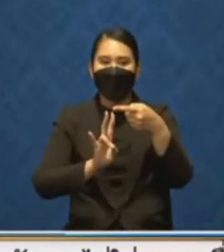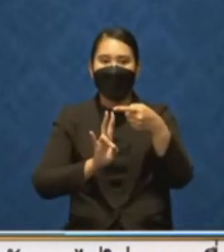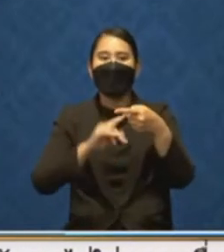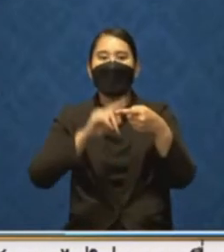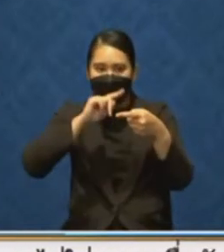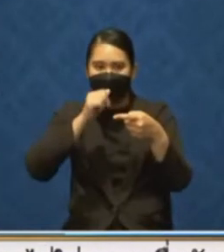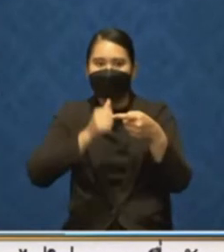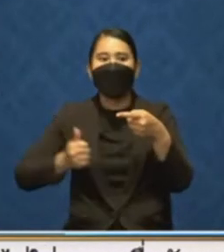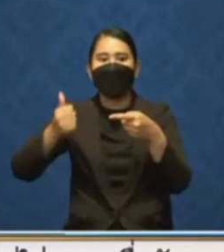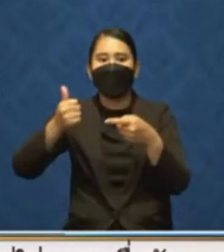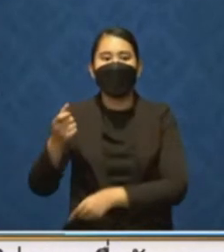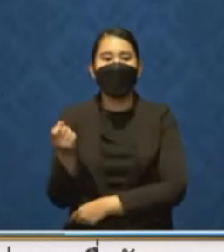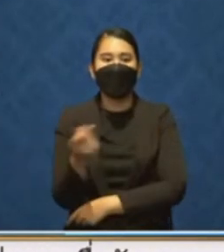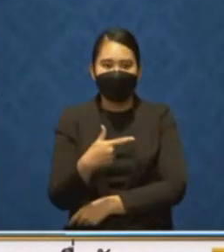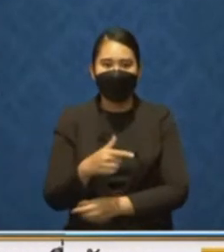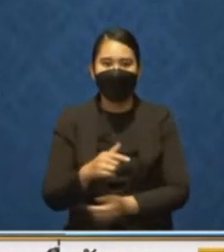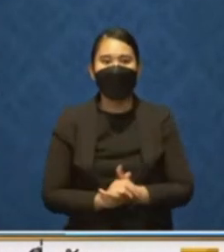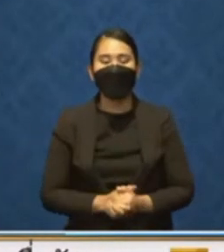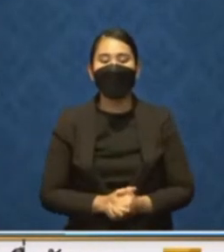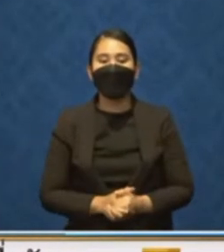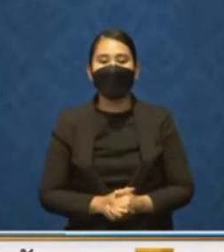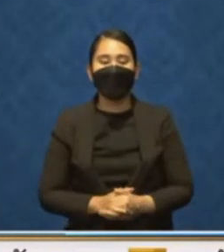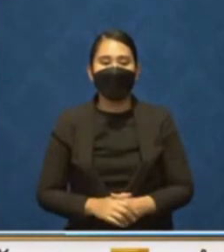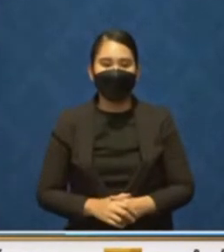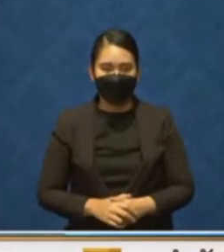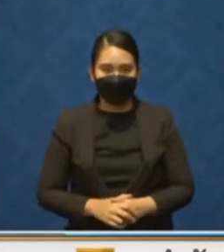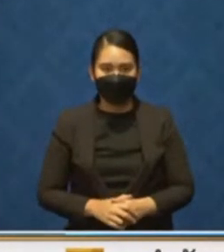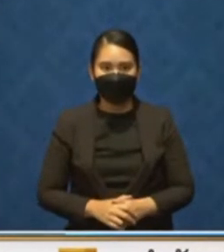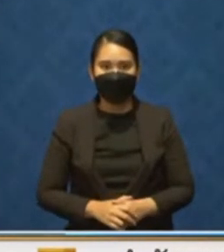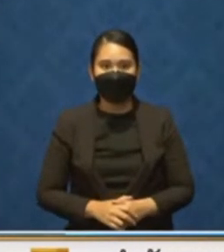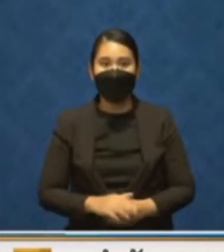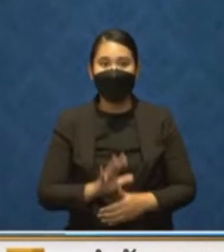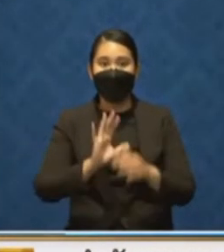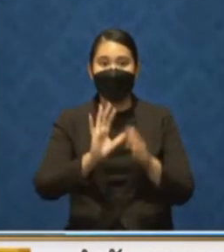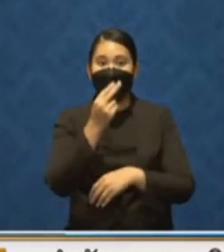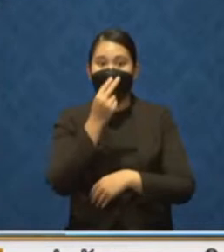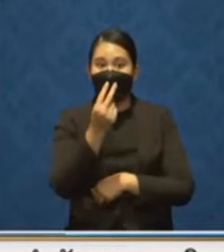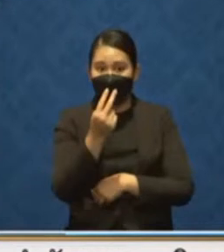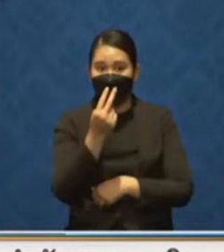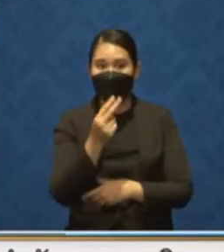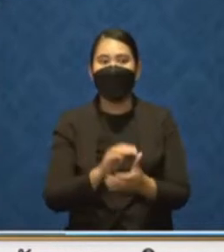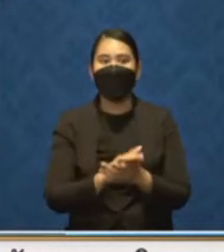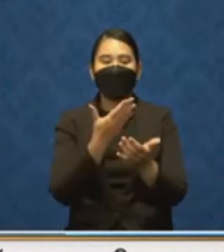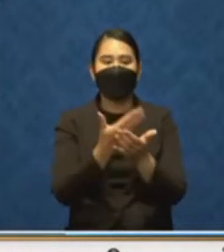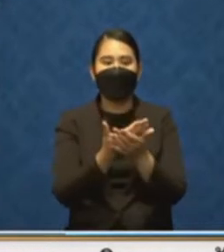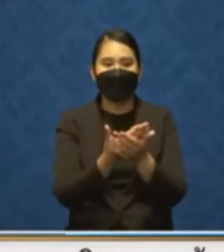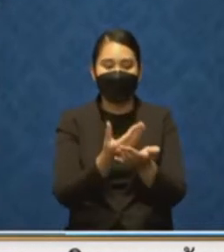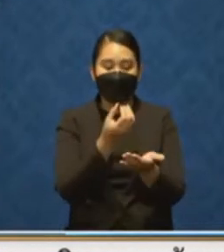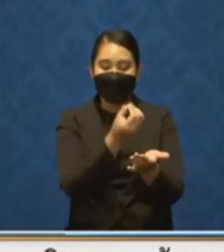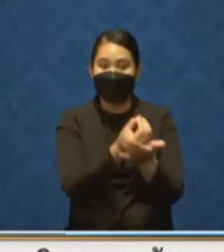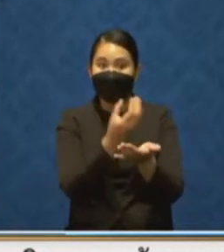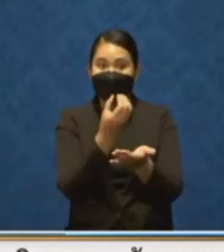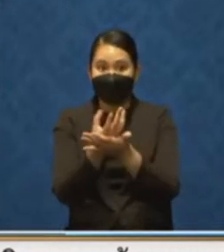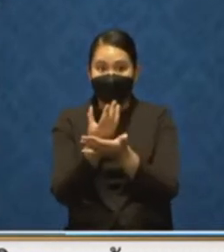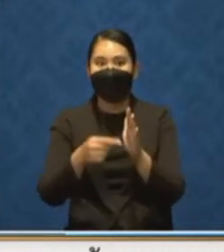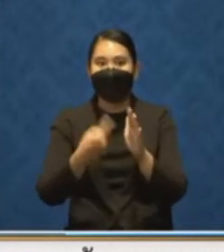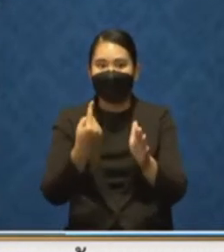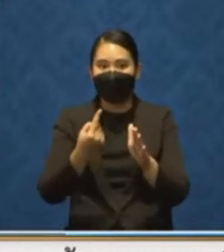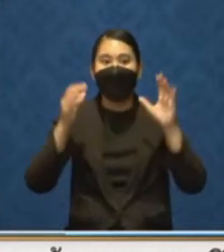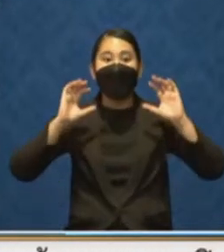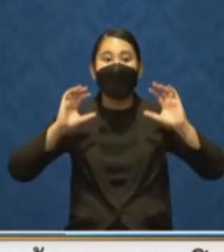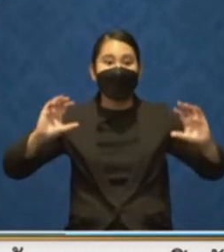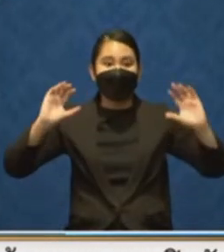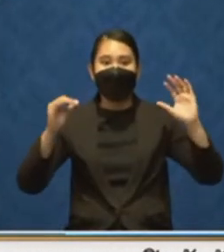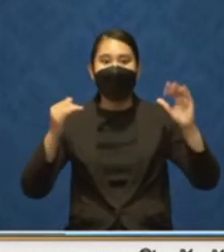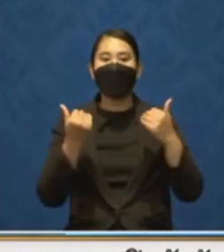สิ่งที่ขออนุญาตเรียนแล้วก็ถ้าไปดูตัวเลขเงินเฟ้อตั้งแต่รัฐบาลนี้เข้ามา